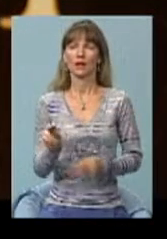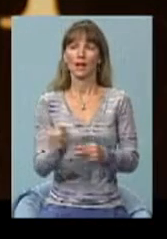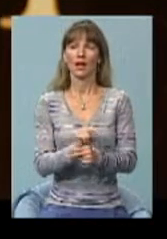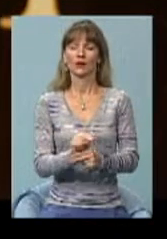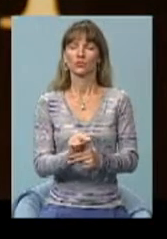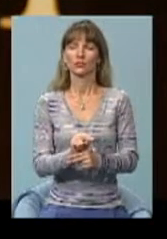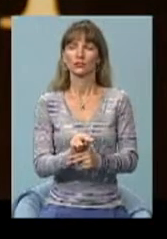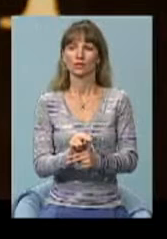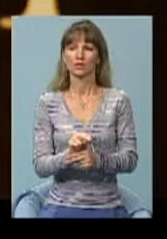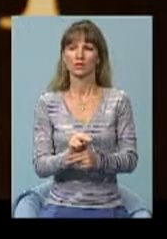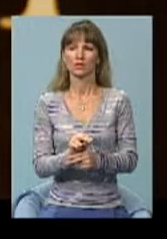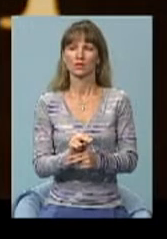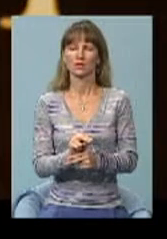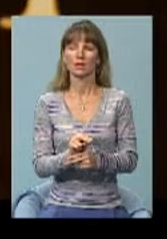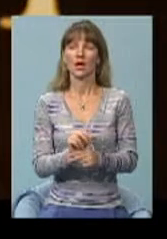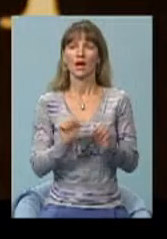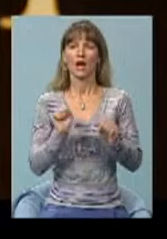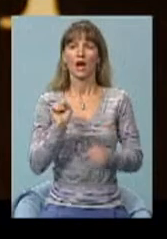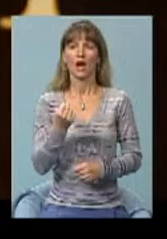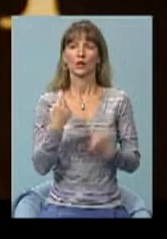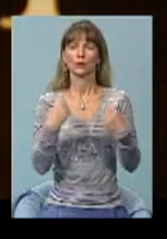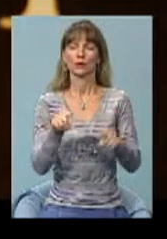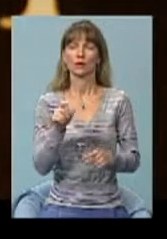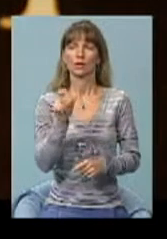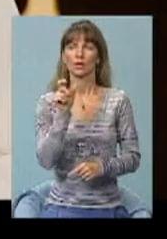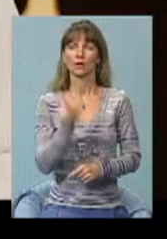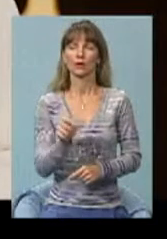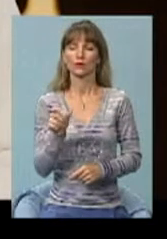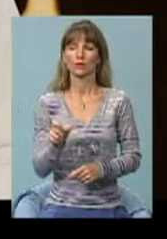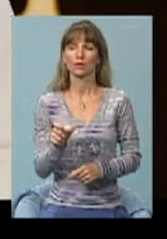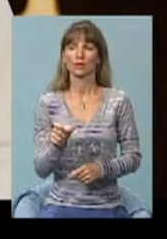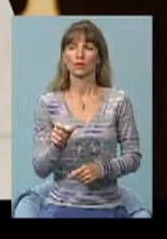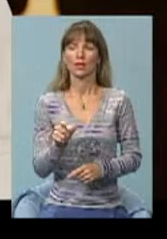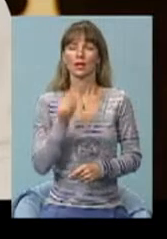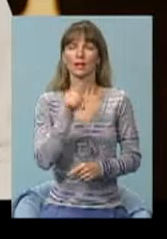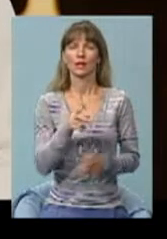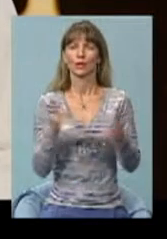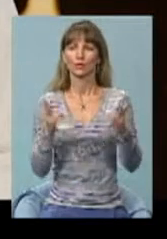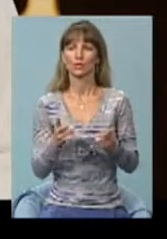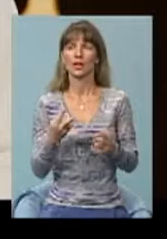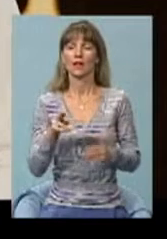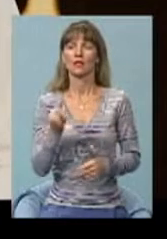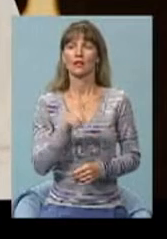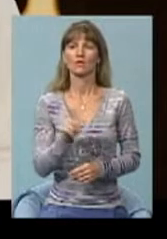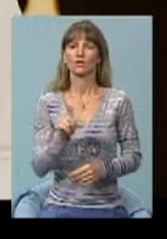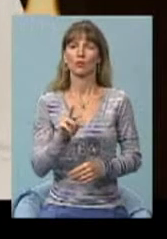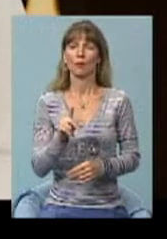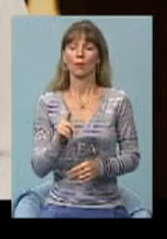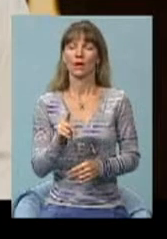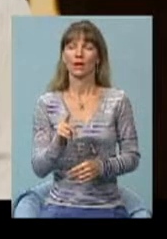лечит. А потом другие люди их заинтересуют. Они нужны для того,